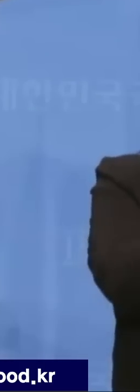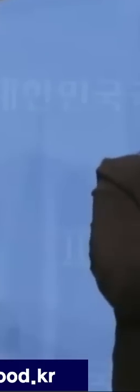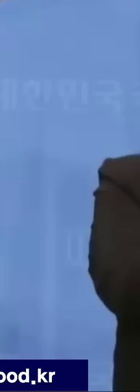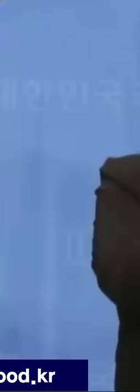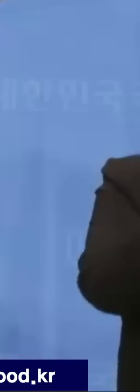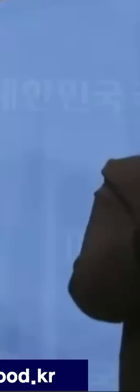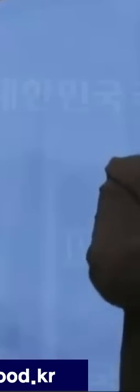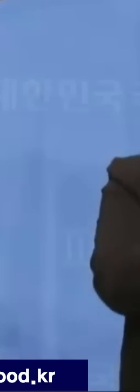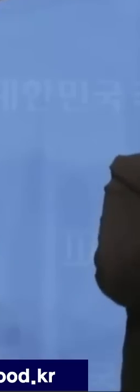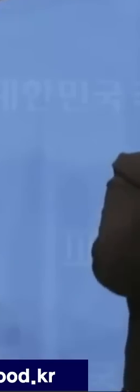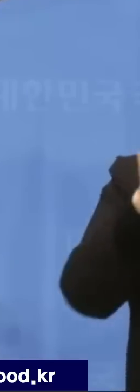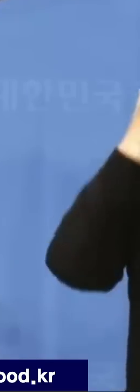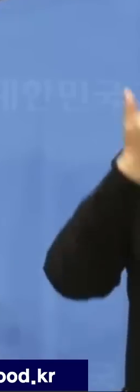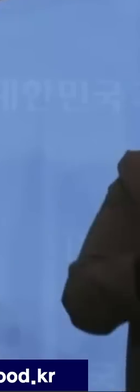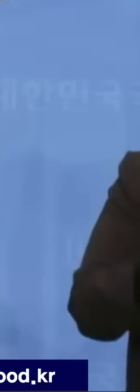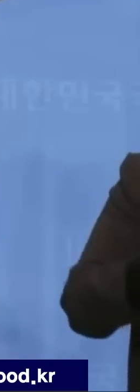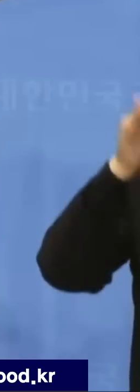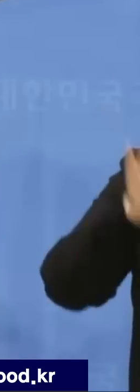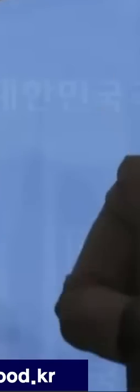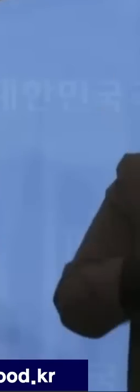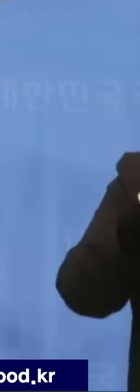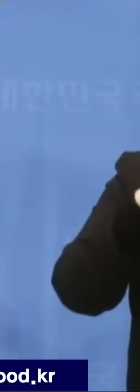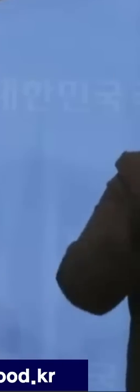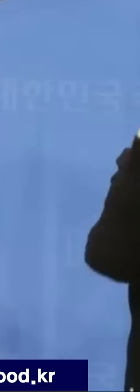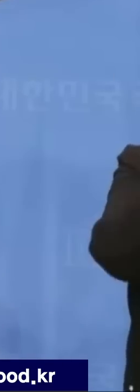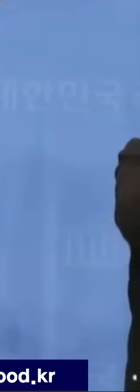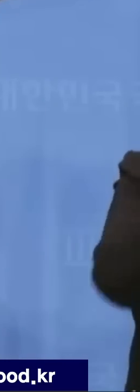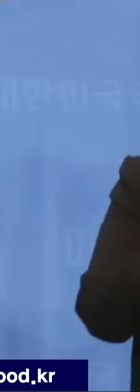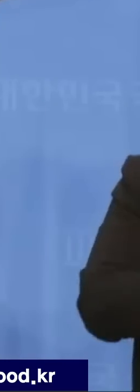것은 검찰을 등이 없고 국민은 안중이 없는